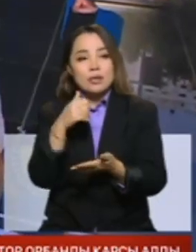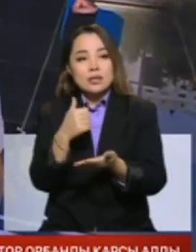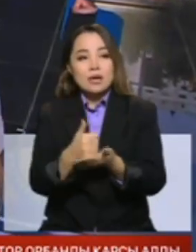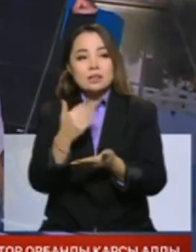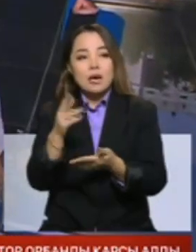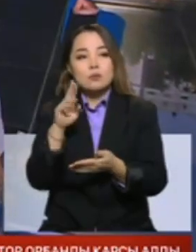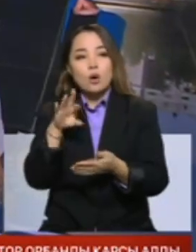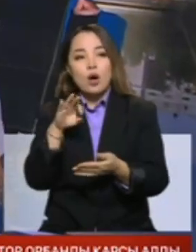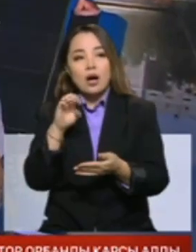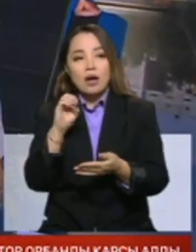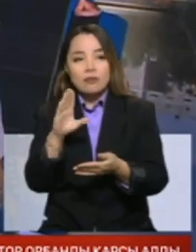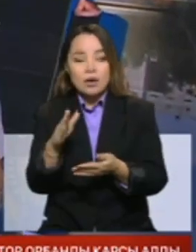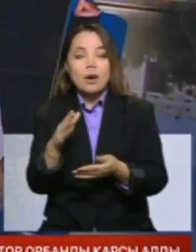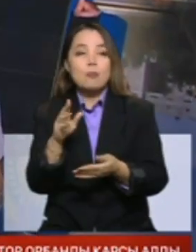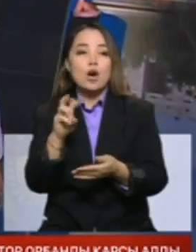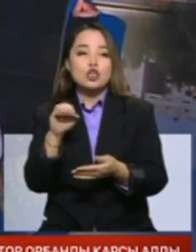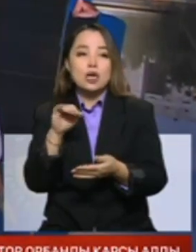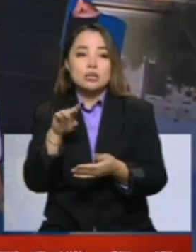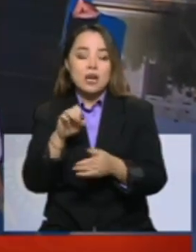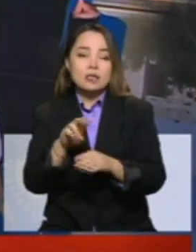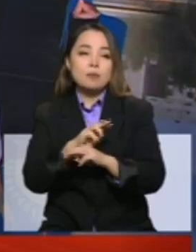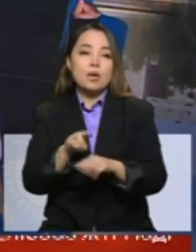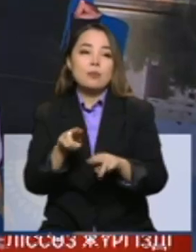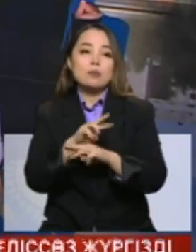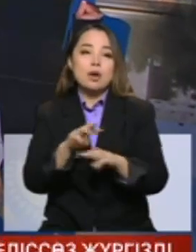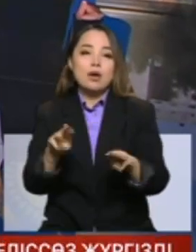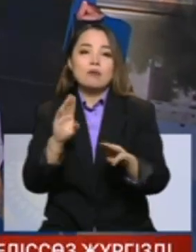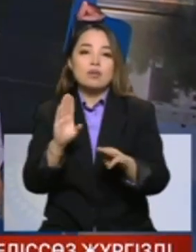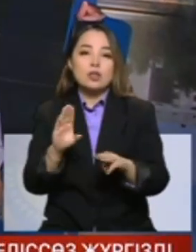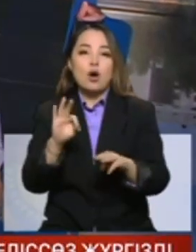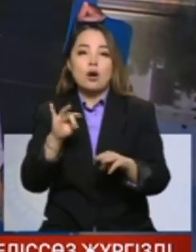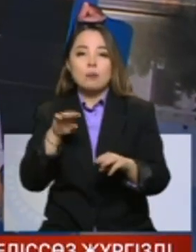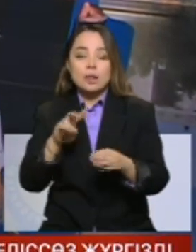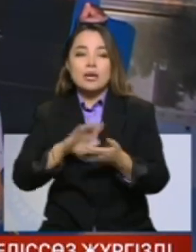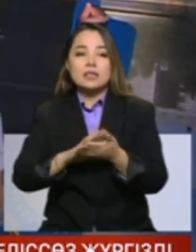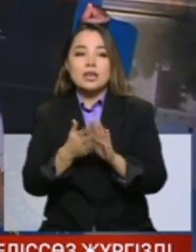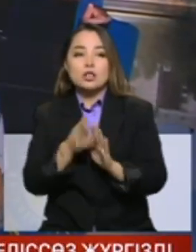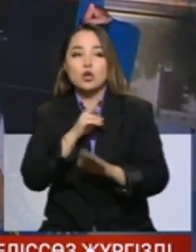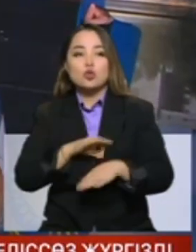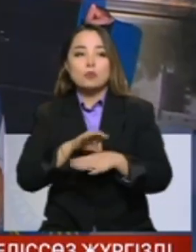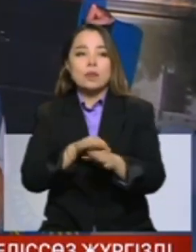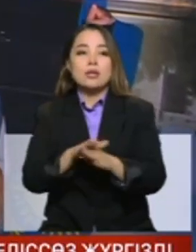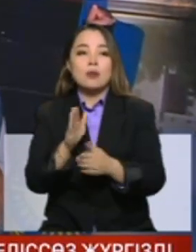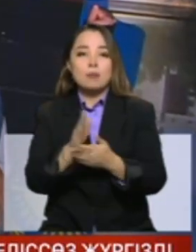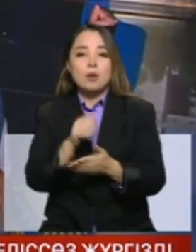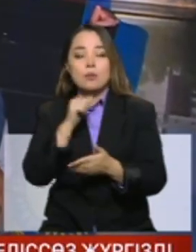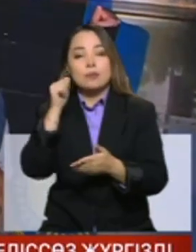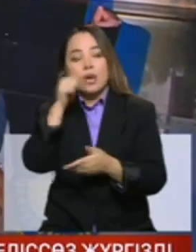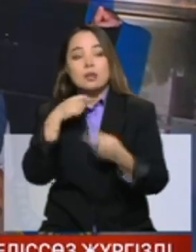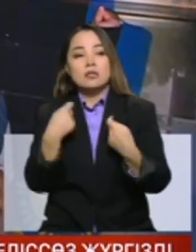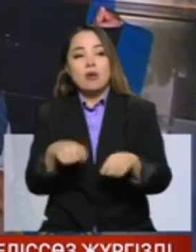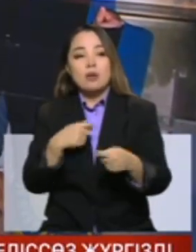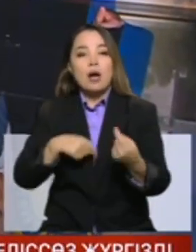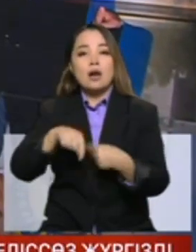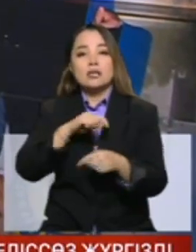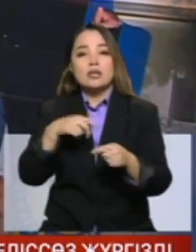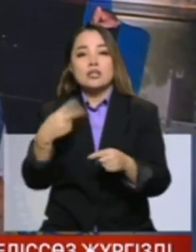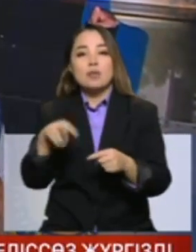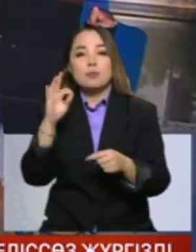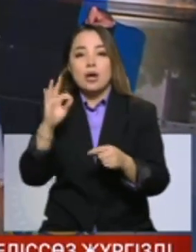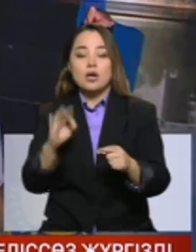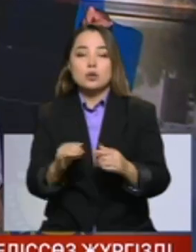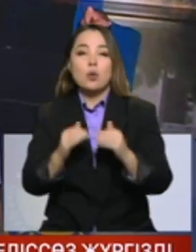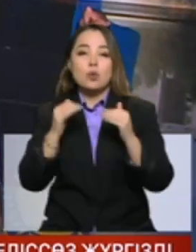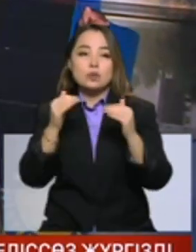басшысы Қасым-Жомарт Тоқаев пен Мажарстан премьер-министрі Виктор Орбан келіссөз кезінде айтты. Былтыр тауар айналымы 20%-дан артық